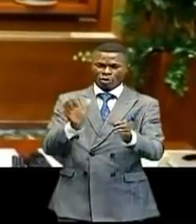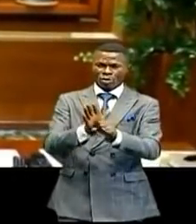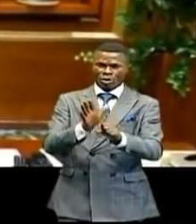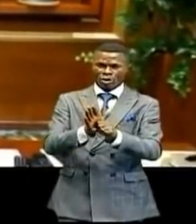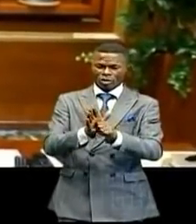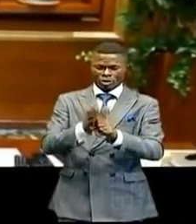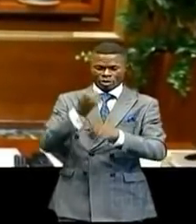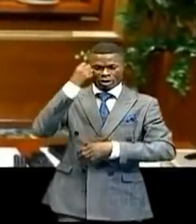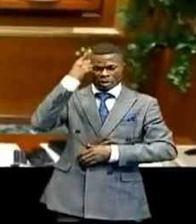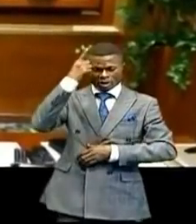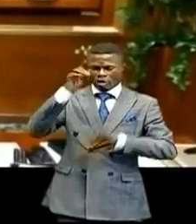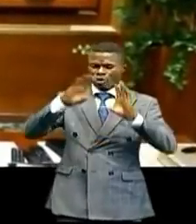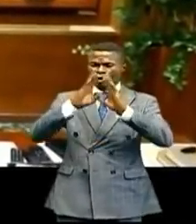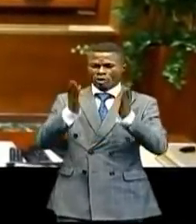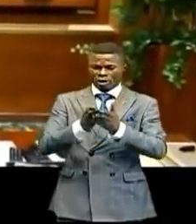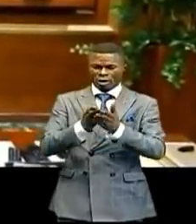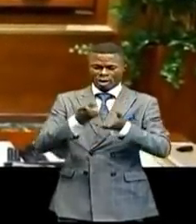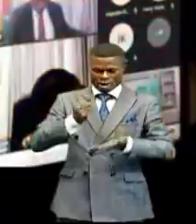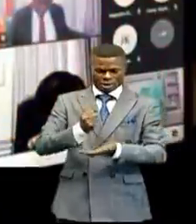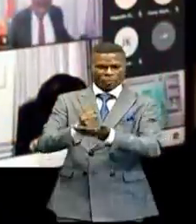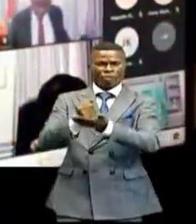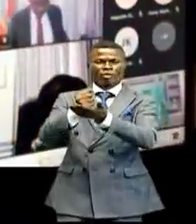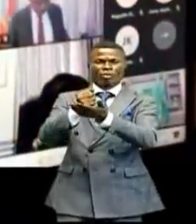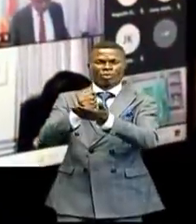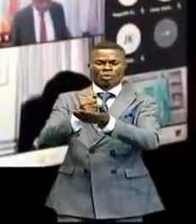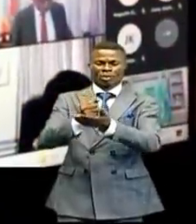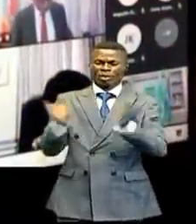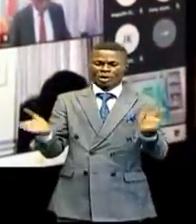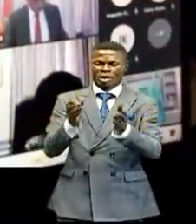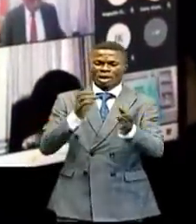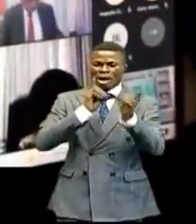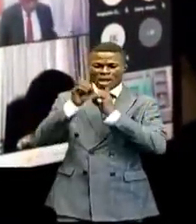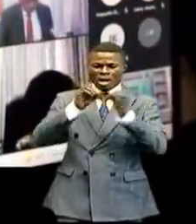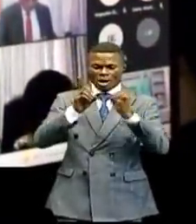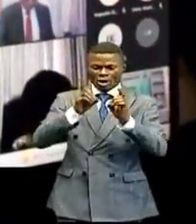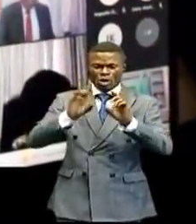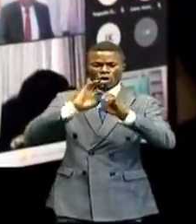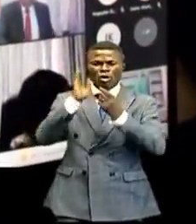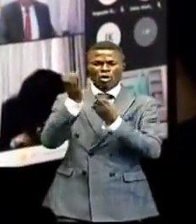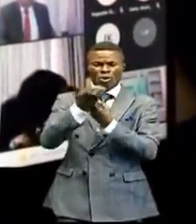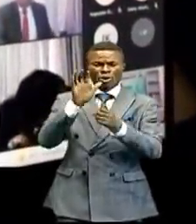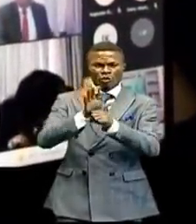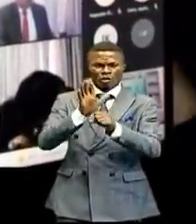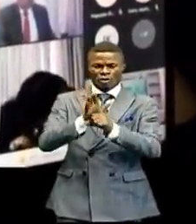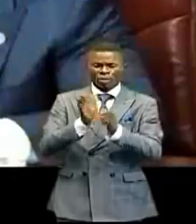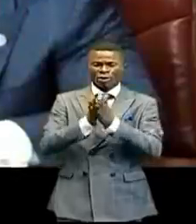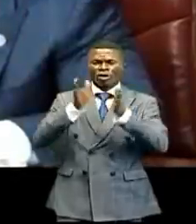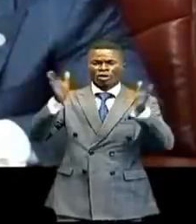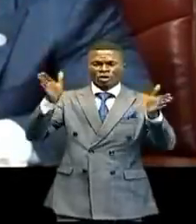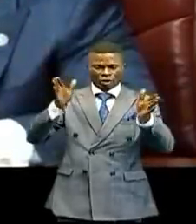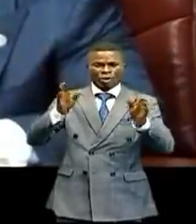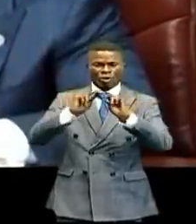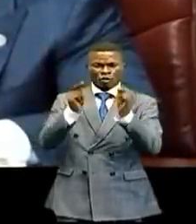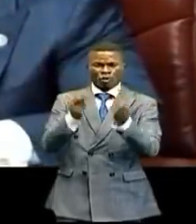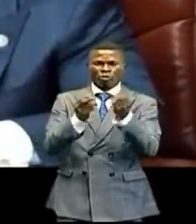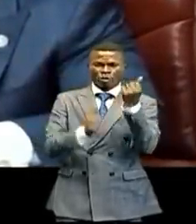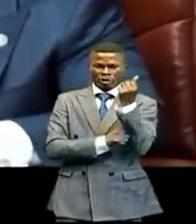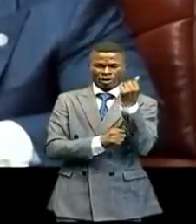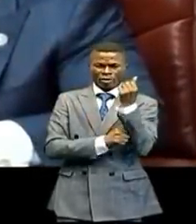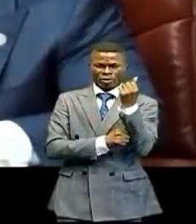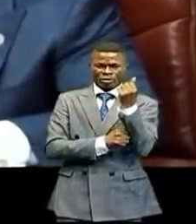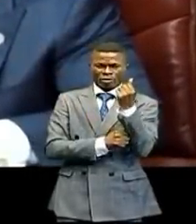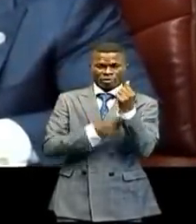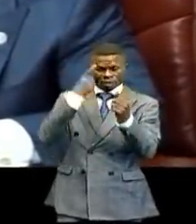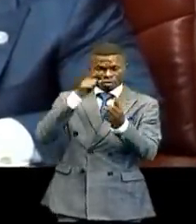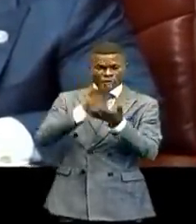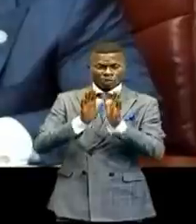la compréhension mutuelle et permettra d'animer un dialogue interculturel et intergénérationnel.